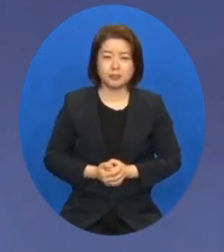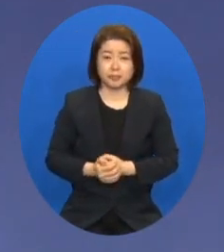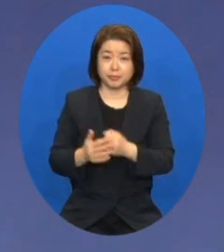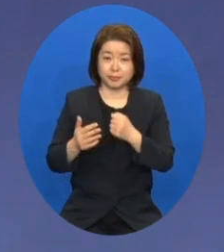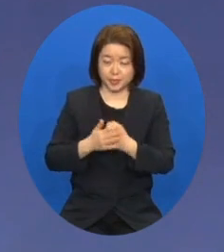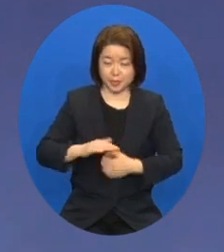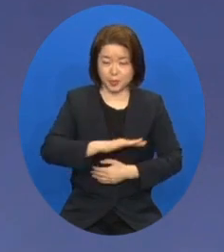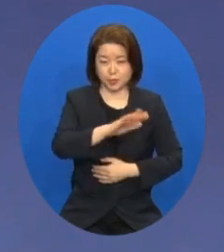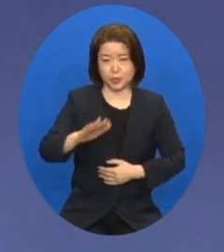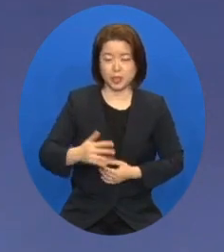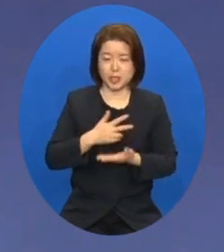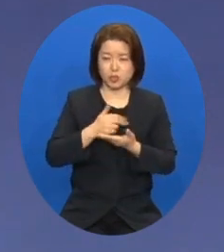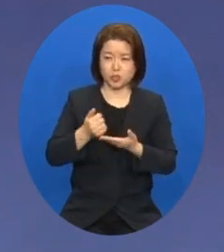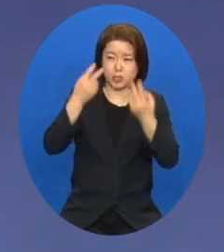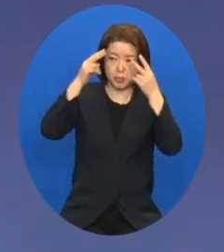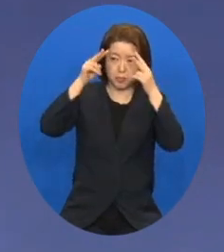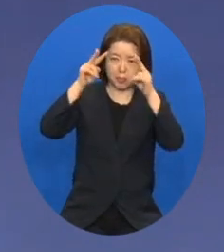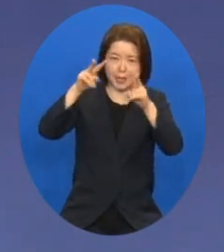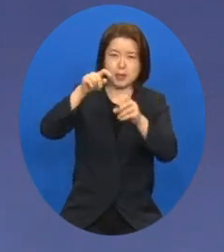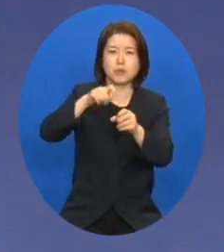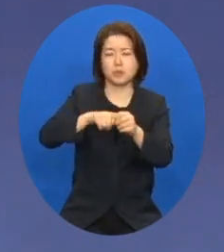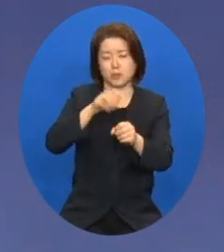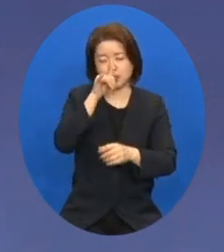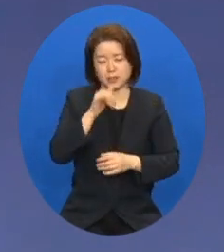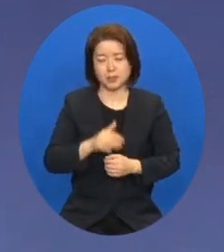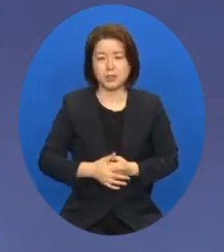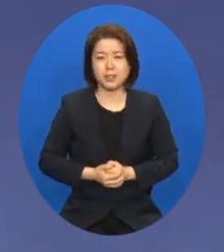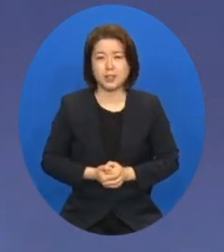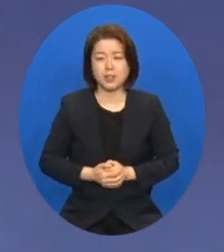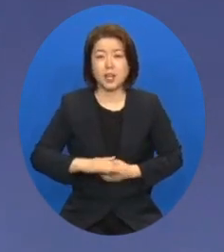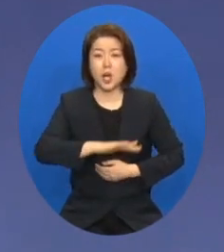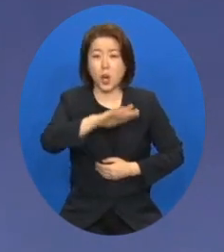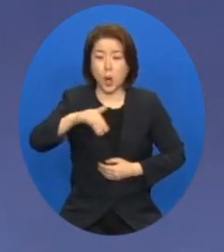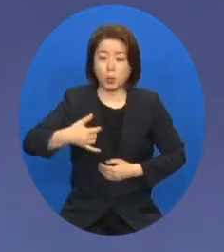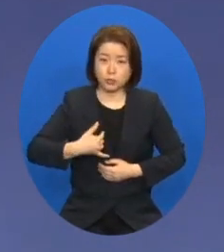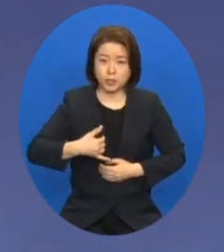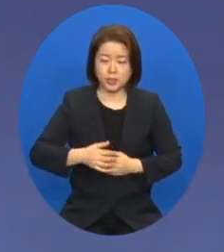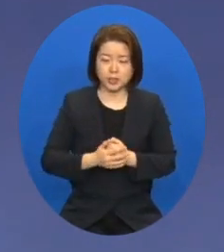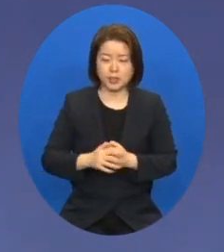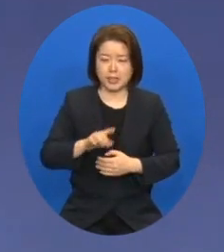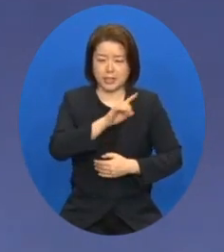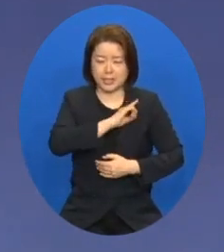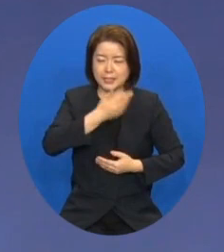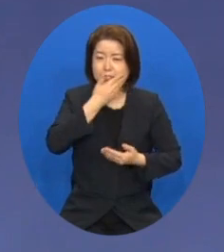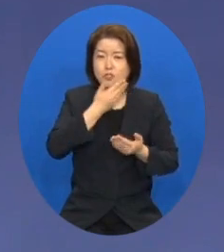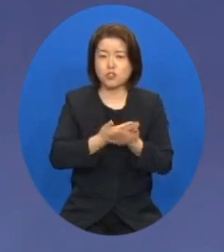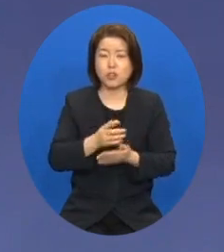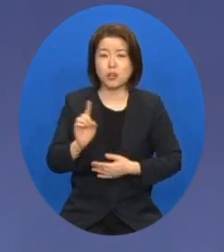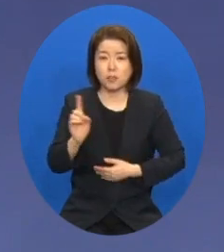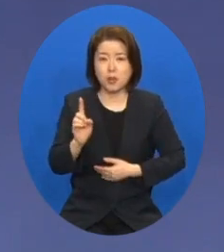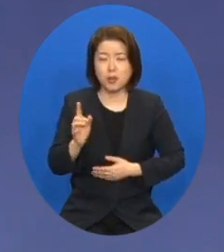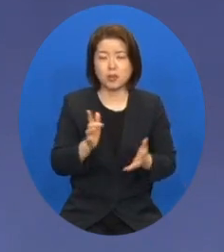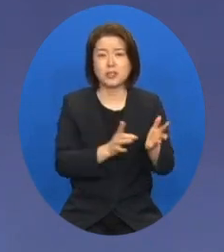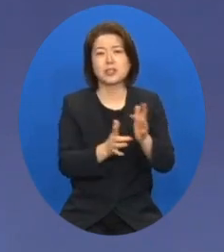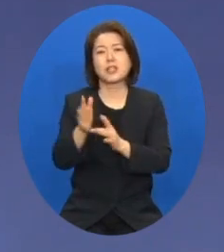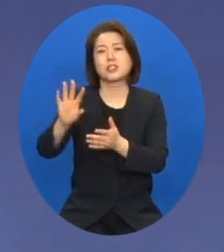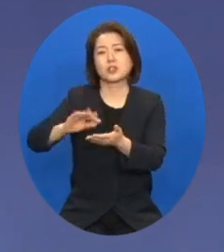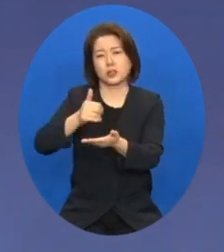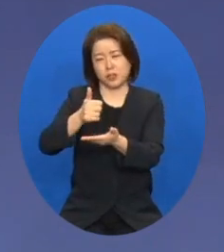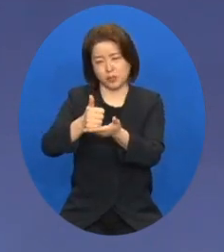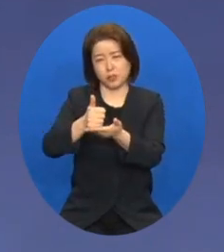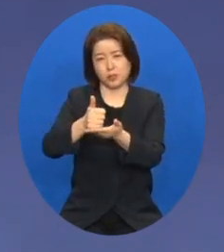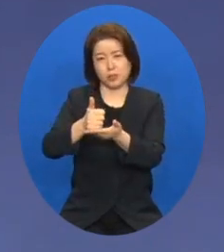그래서 우리가 주님을 바라보려고 하는 것입니다 우리에게 있어서 가장 중요한 것은 예수 그리스도 그분